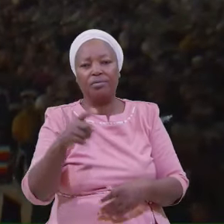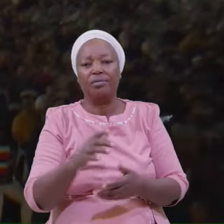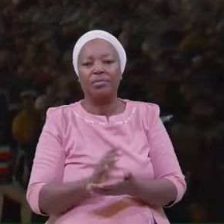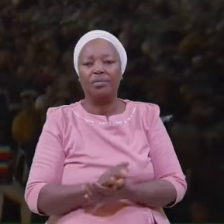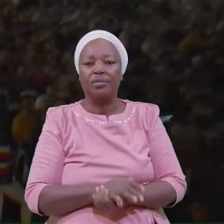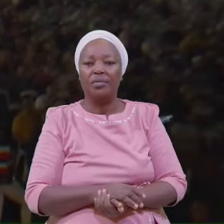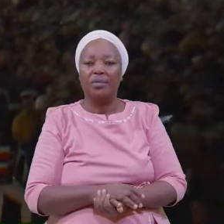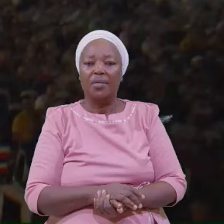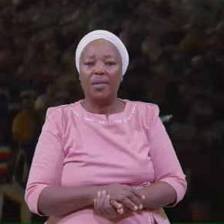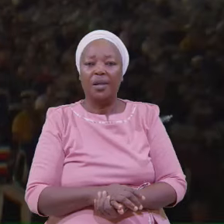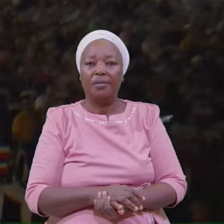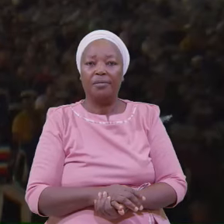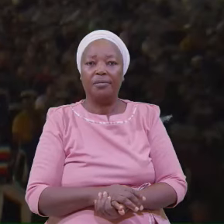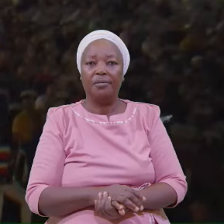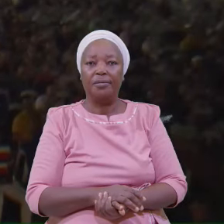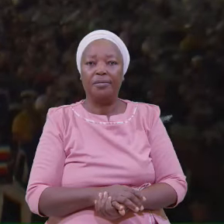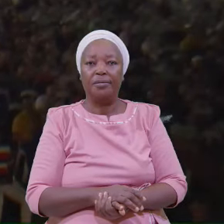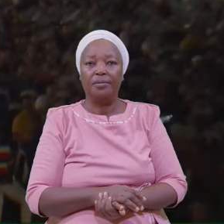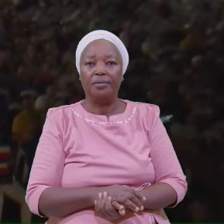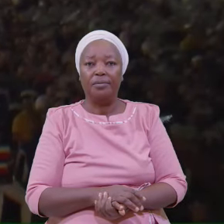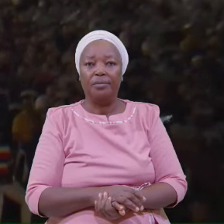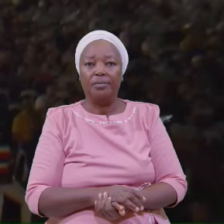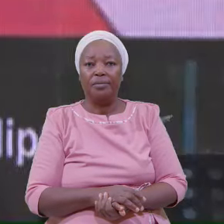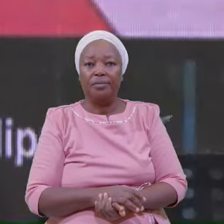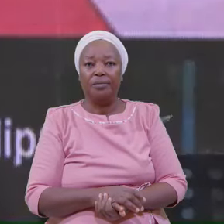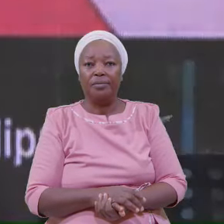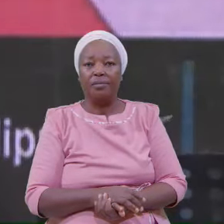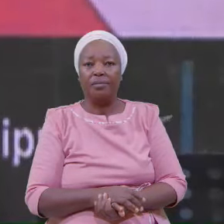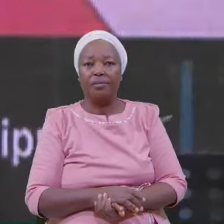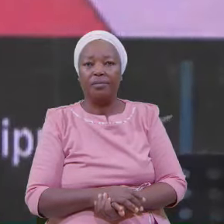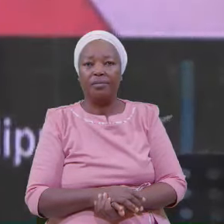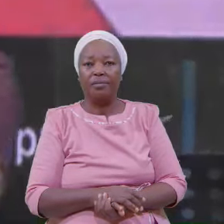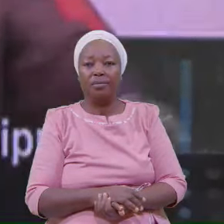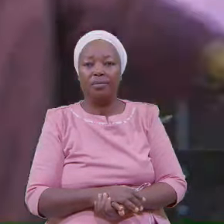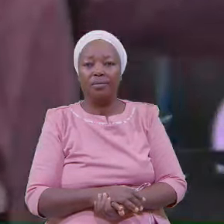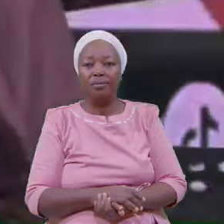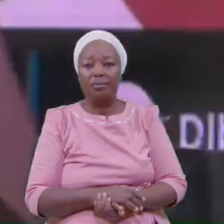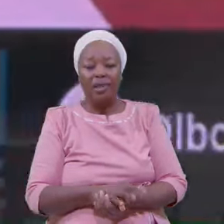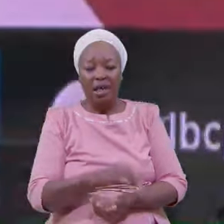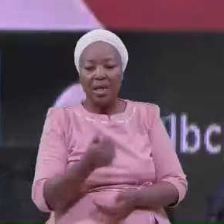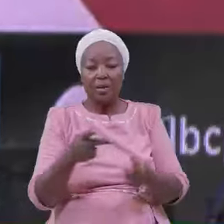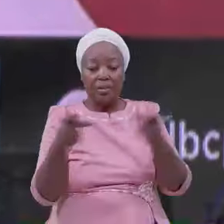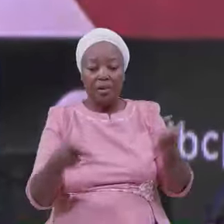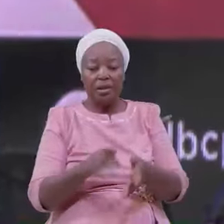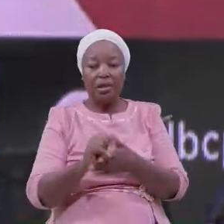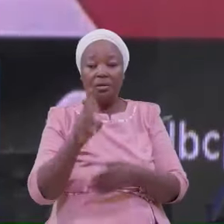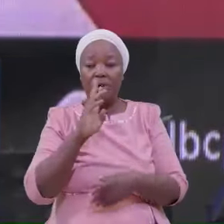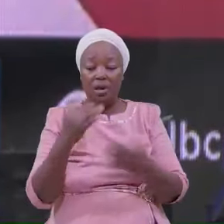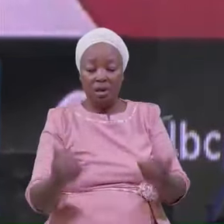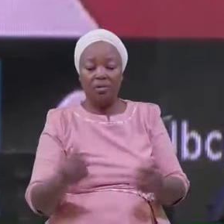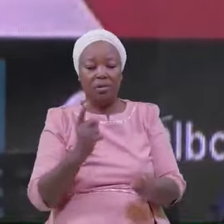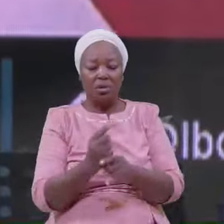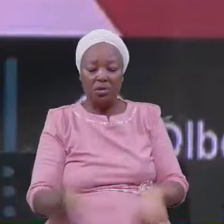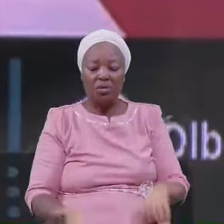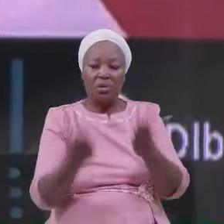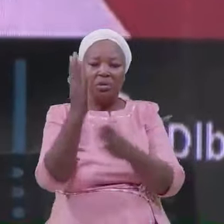ka na tatanggapin mo ang kaligtasang ito na ibinibigay ng Panginoon. You raise up your hand. Itaas